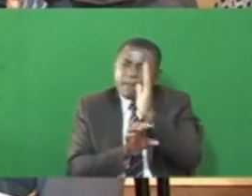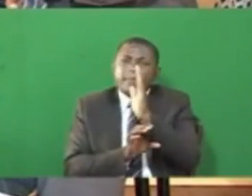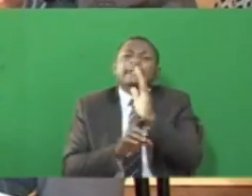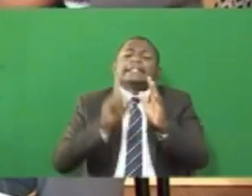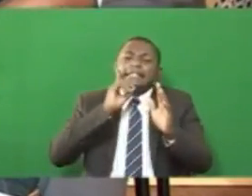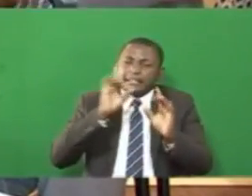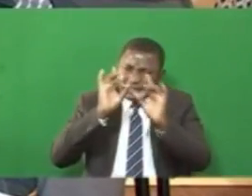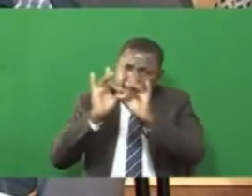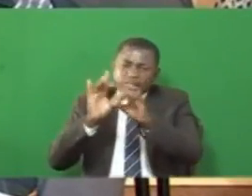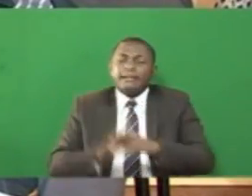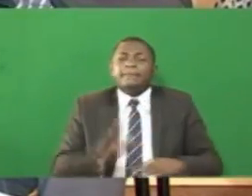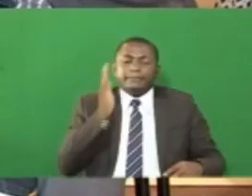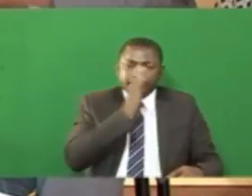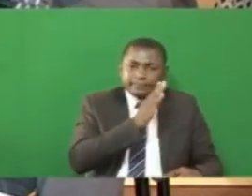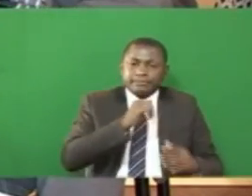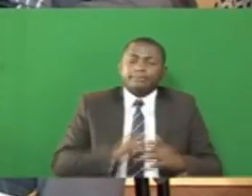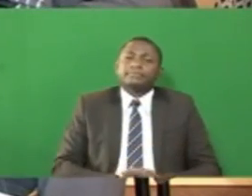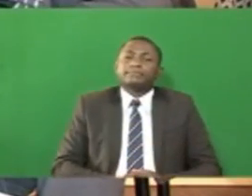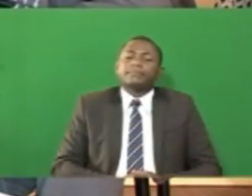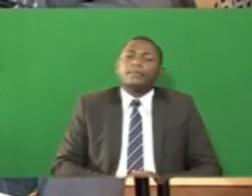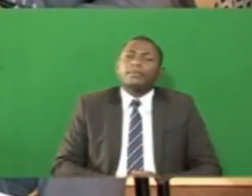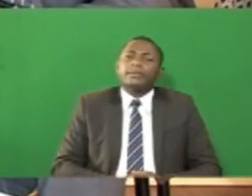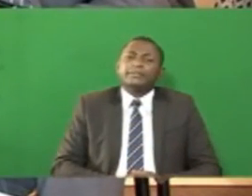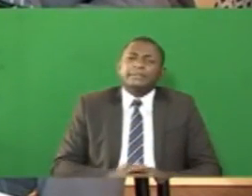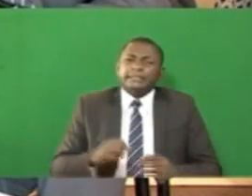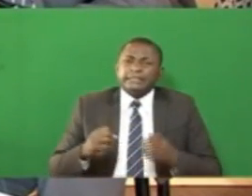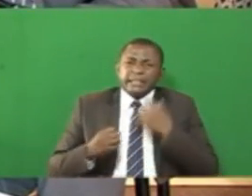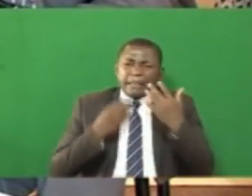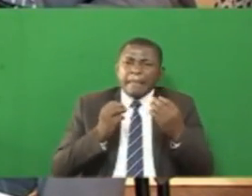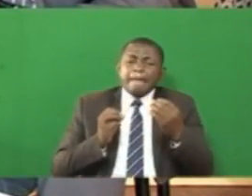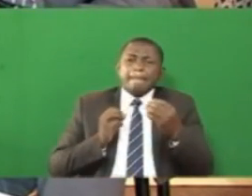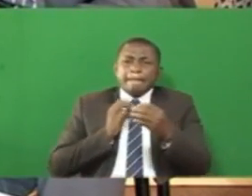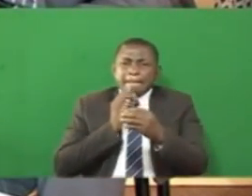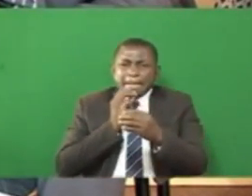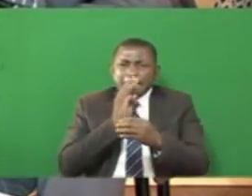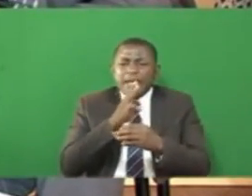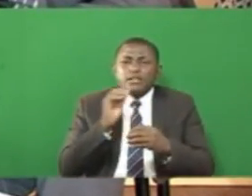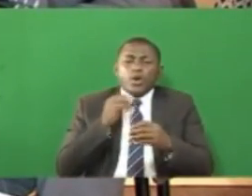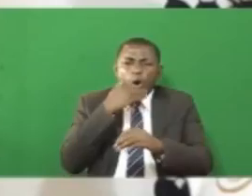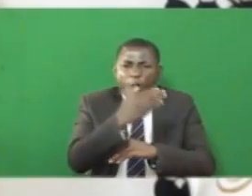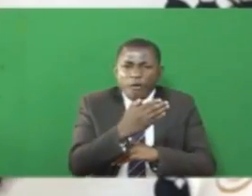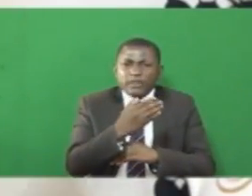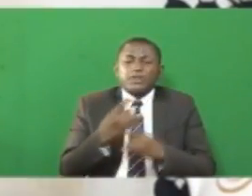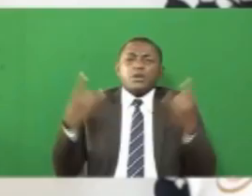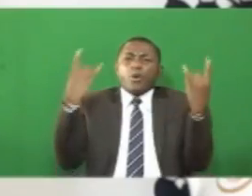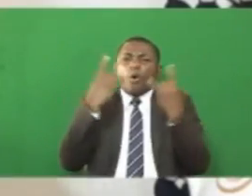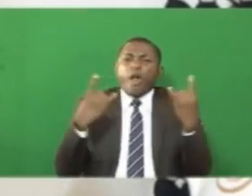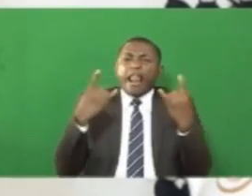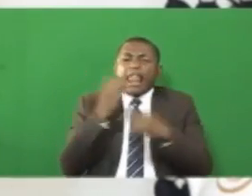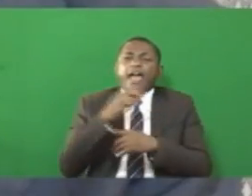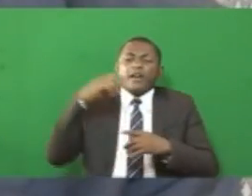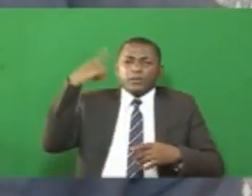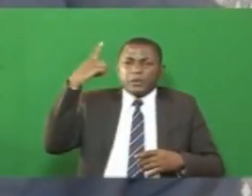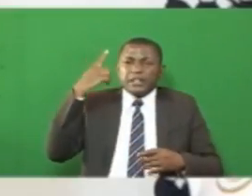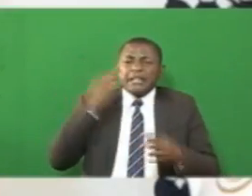mbiriso. Pane pamazotaura hapasi muchidzidzo. Ndanzwa muchiti Paseka yakapfura. Right. Paseka,